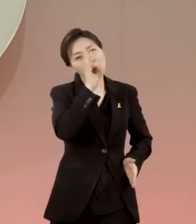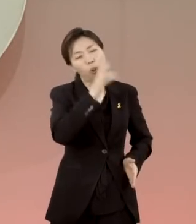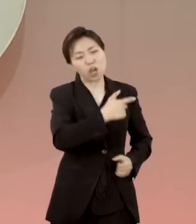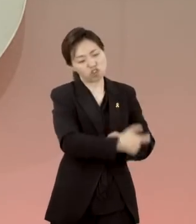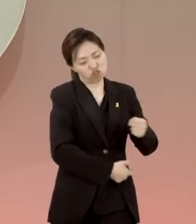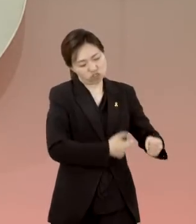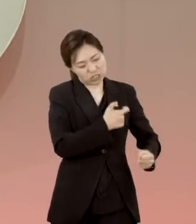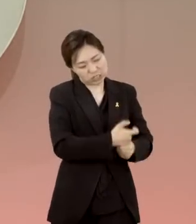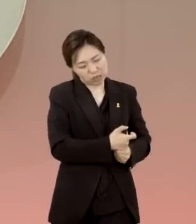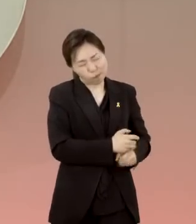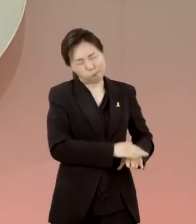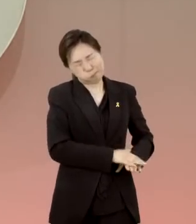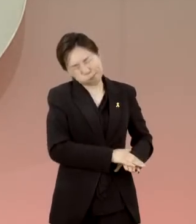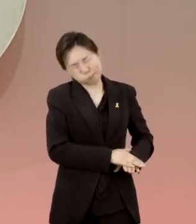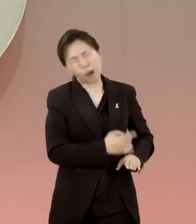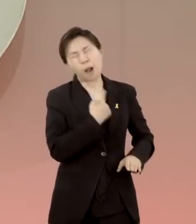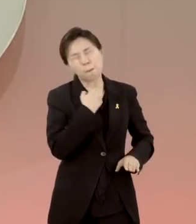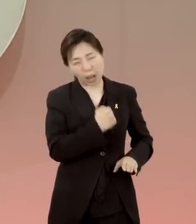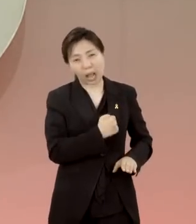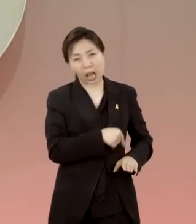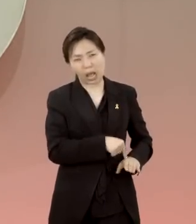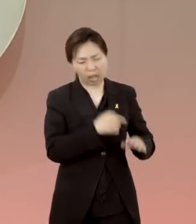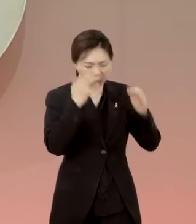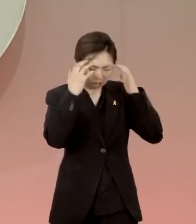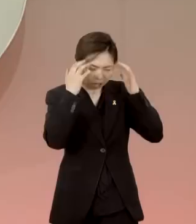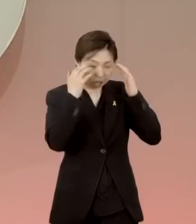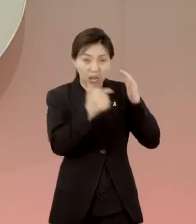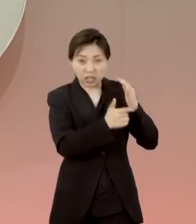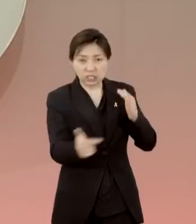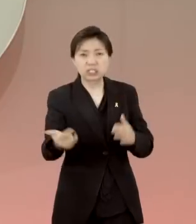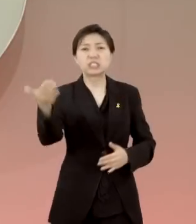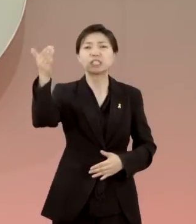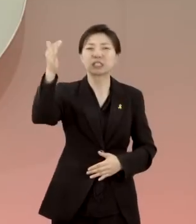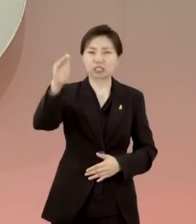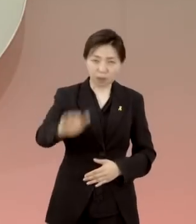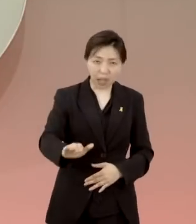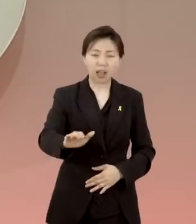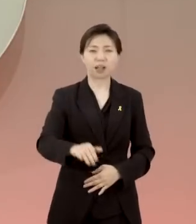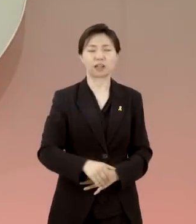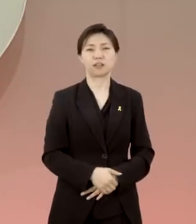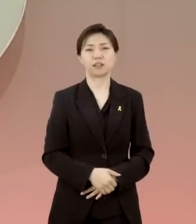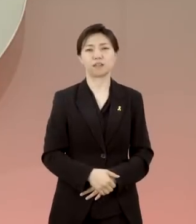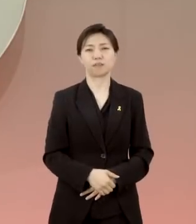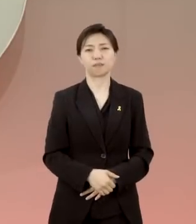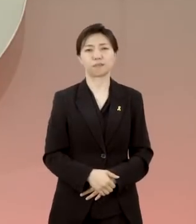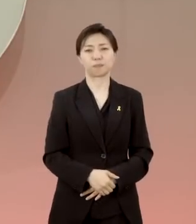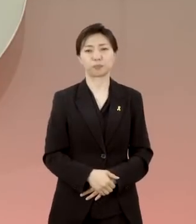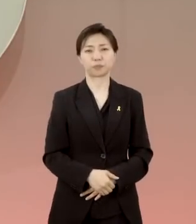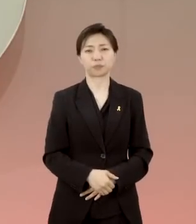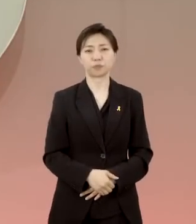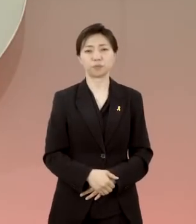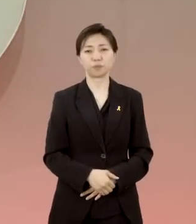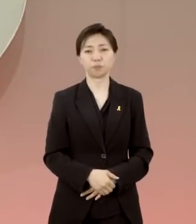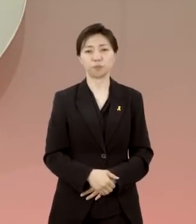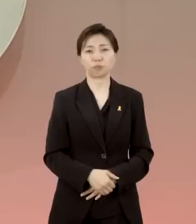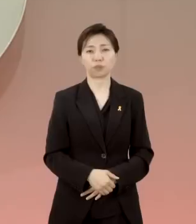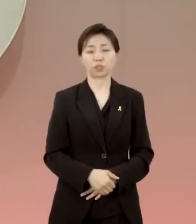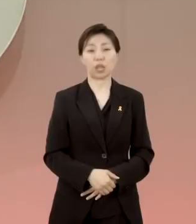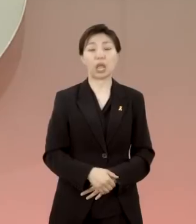태어날 때도 60년 동안 엄마 뱃속에서 고생을 했지만 하지만 또한